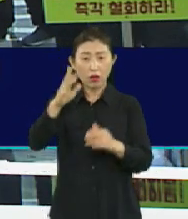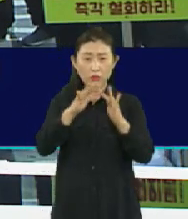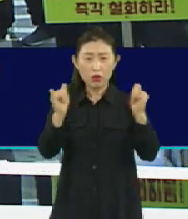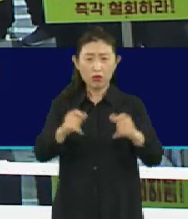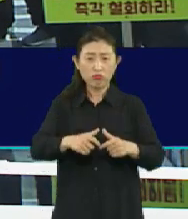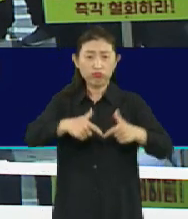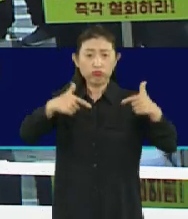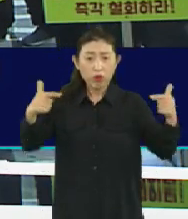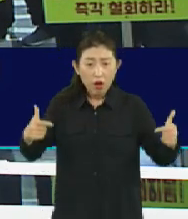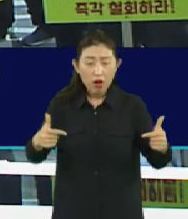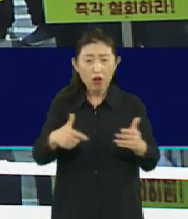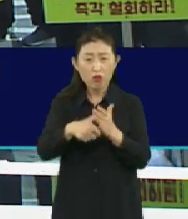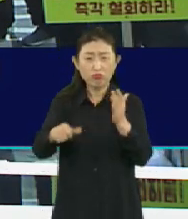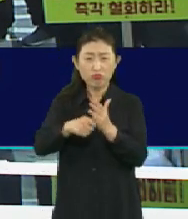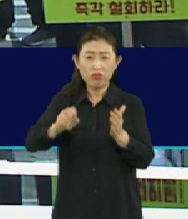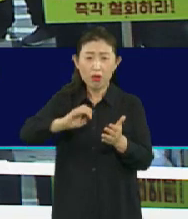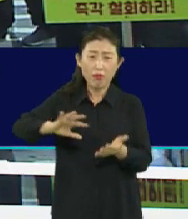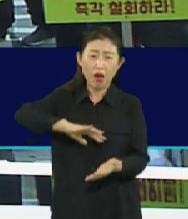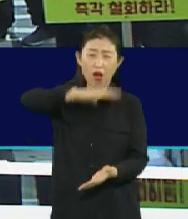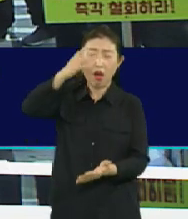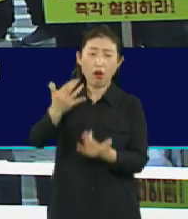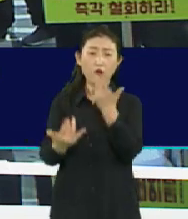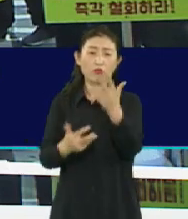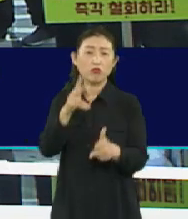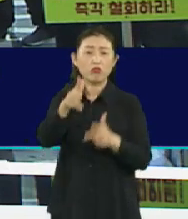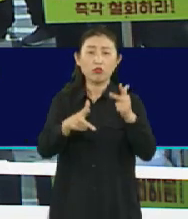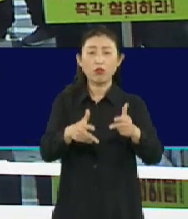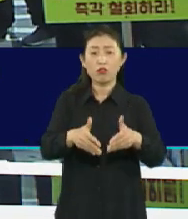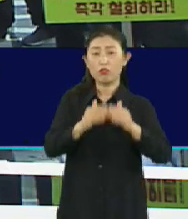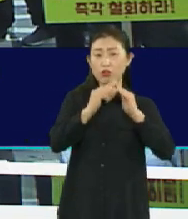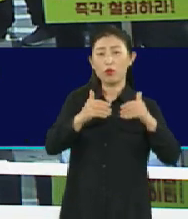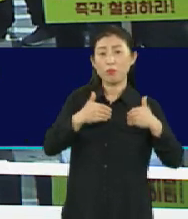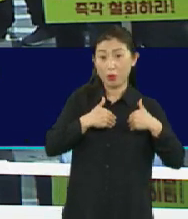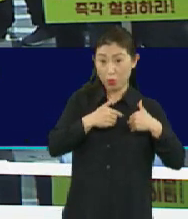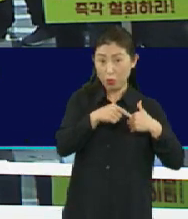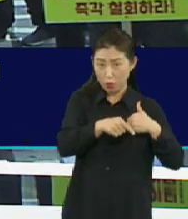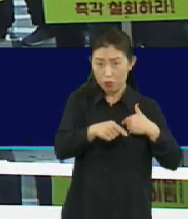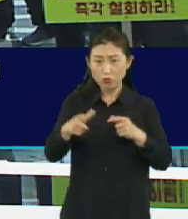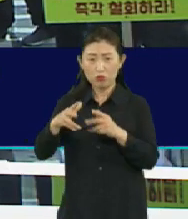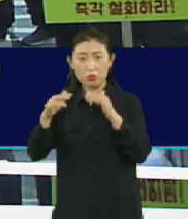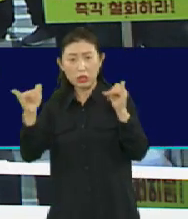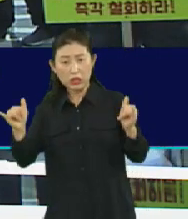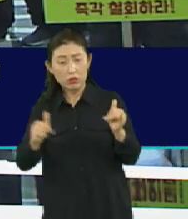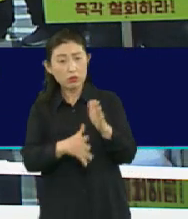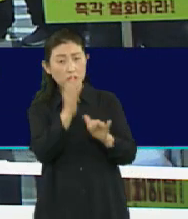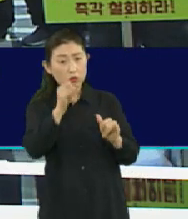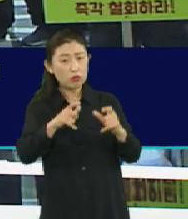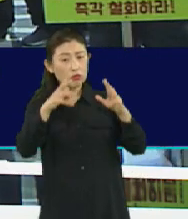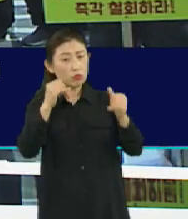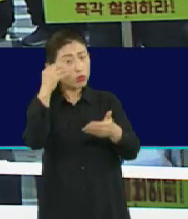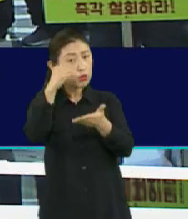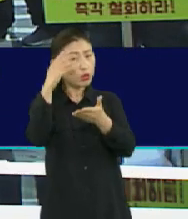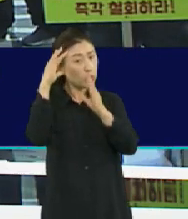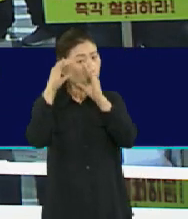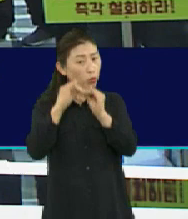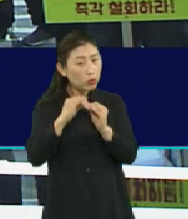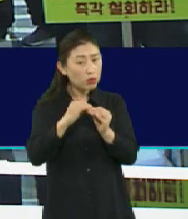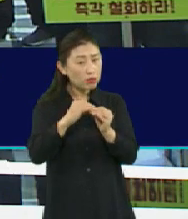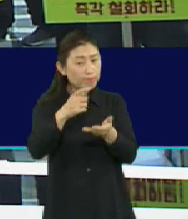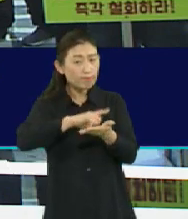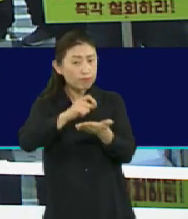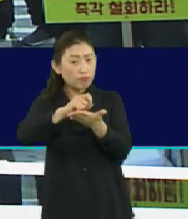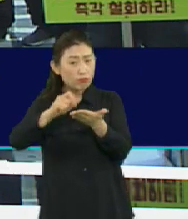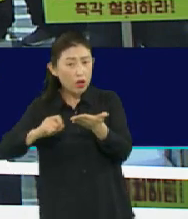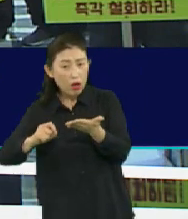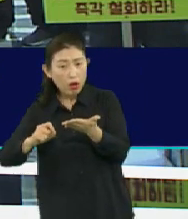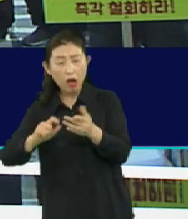인구가 급격히 늘어 폐기물 처리 시설이 필요하다는 세종시에 맞서서 주민들은 시가 주민 동의를 받는 과정에서